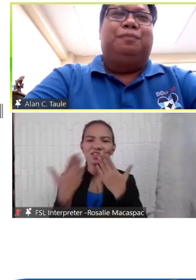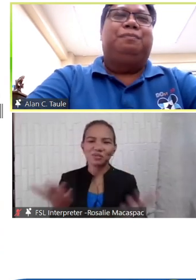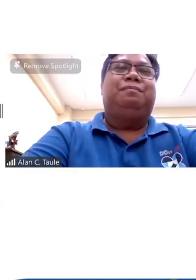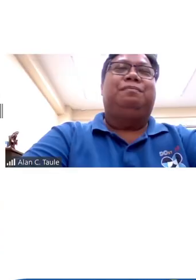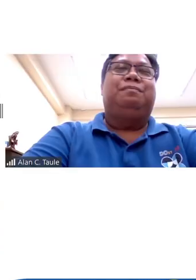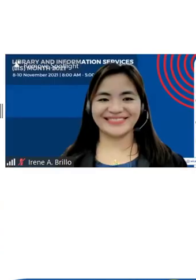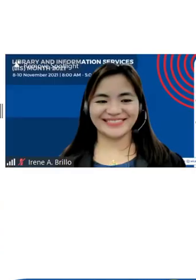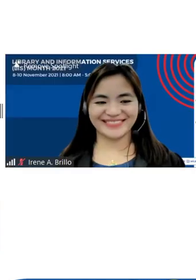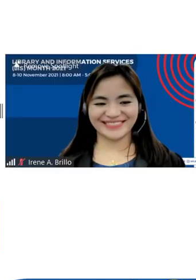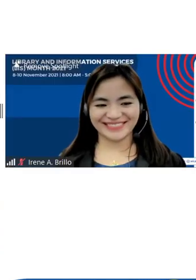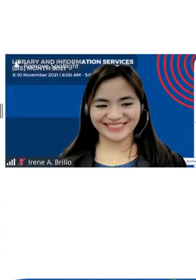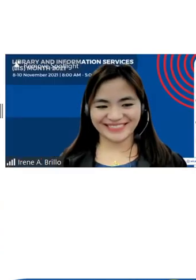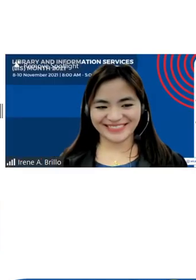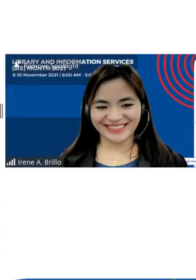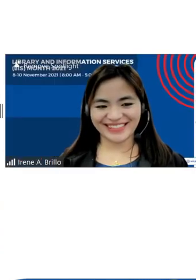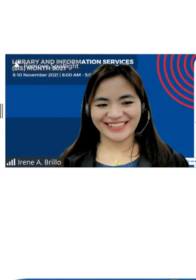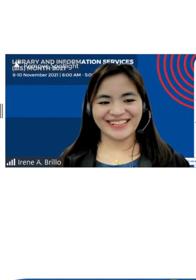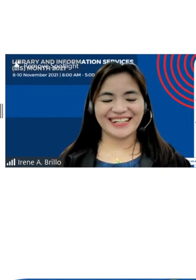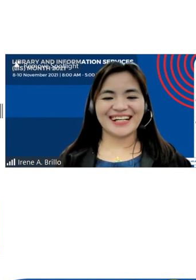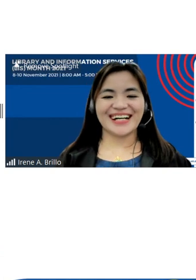kayo.